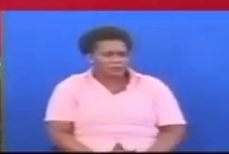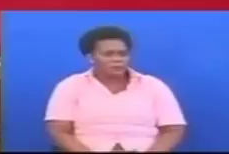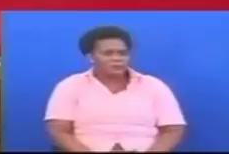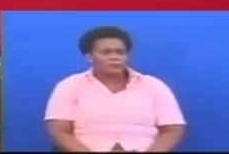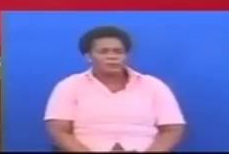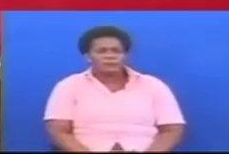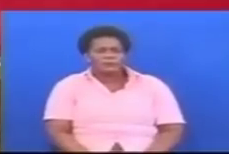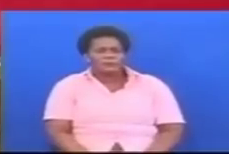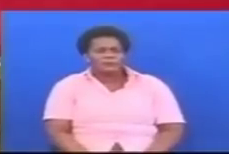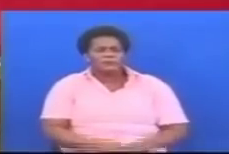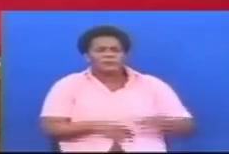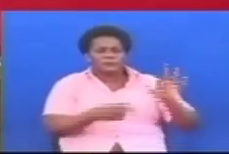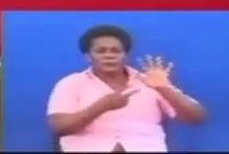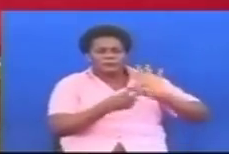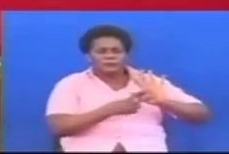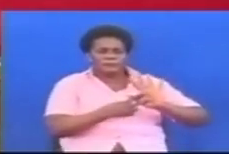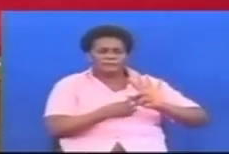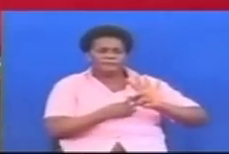Saba,